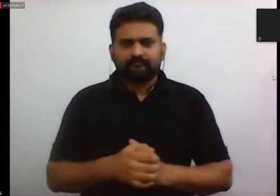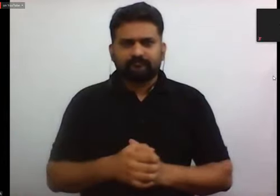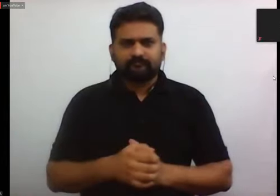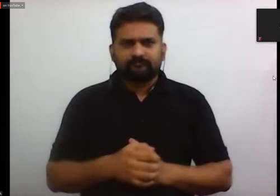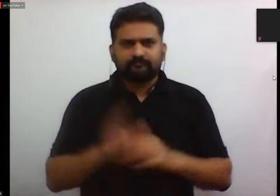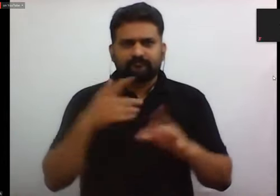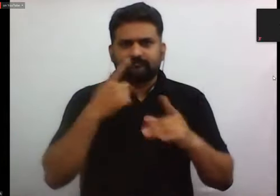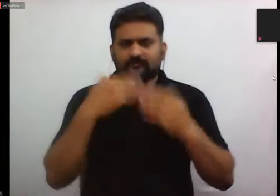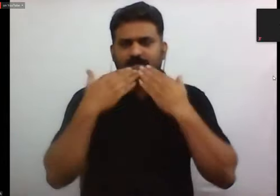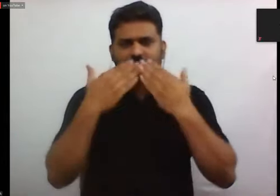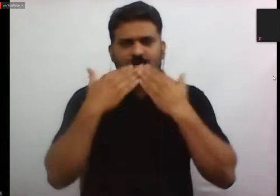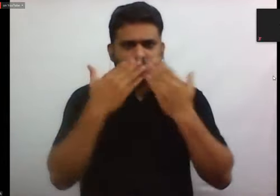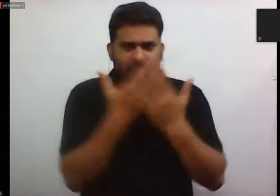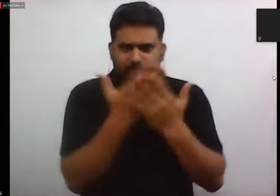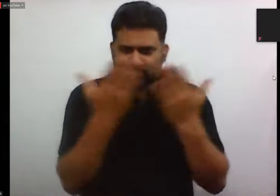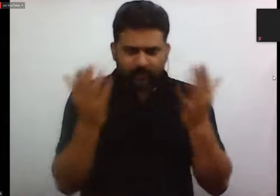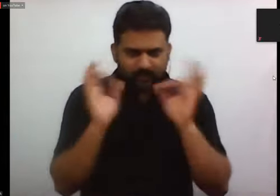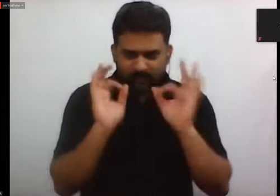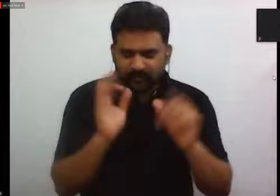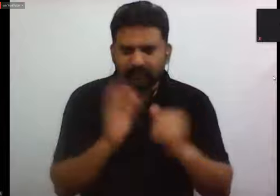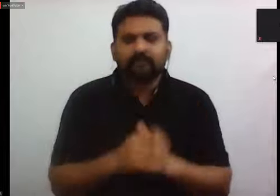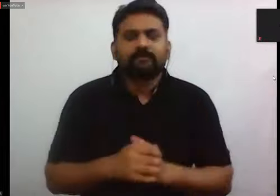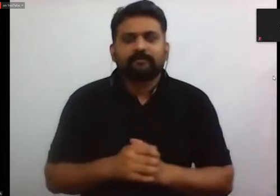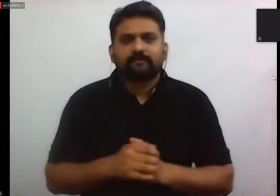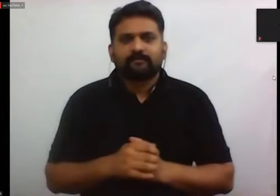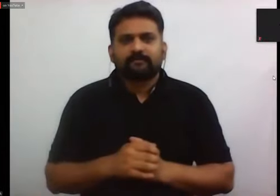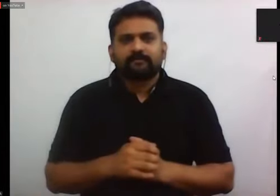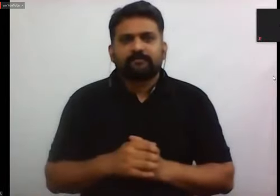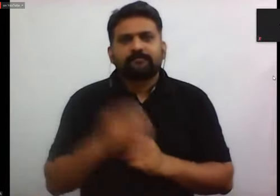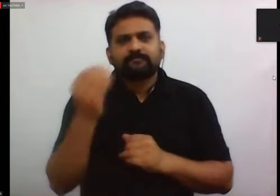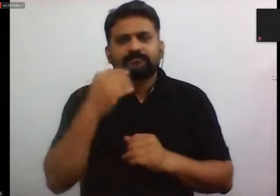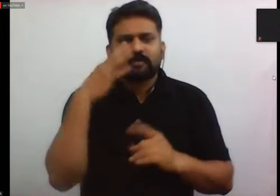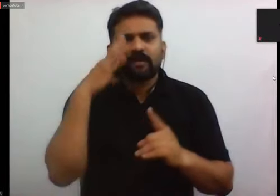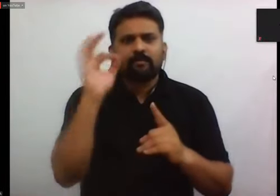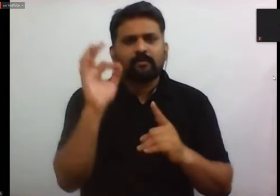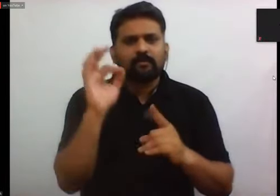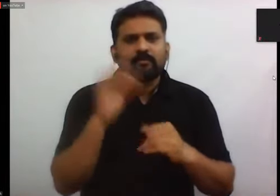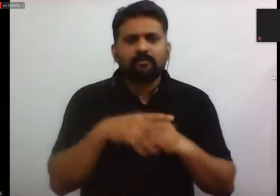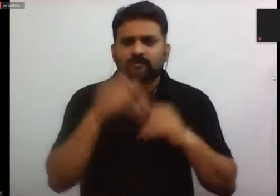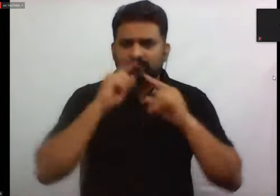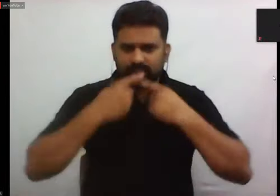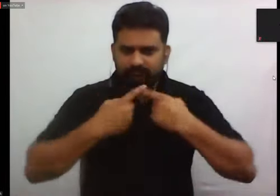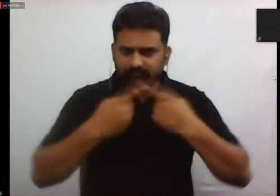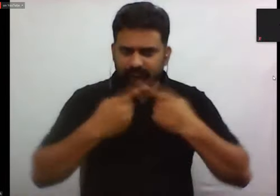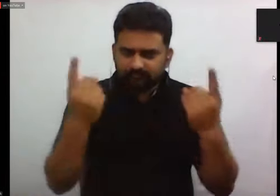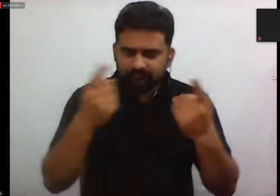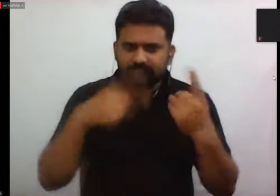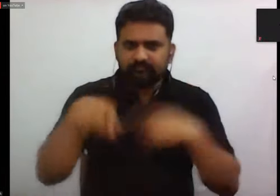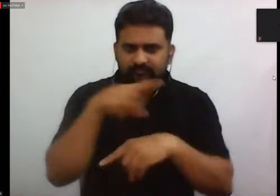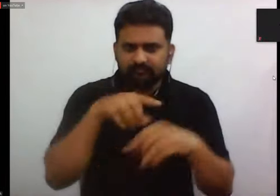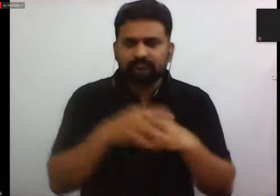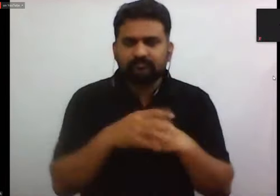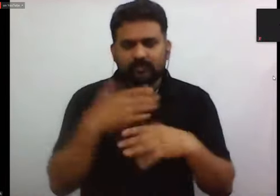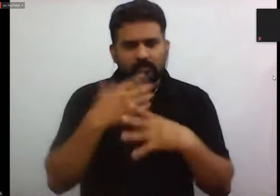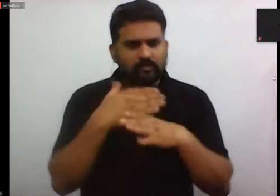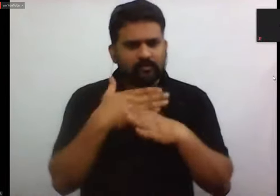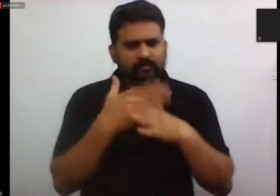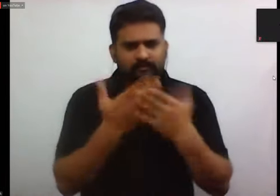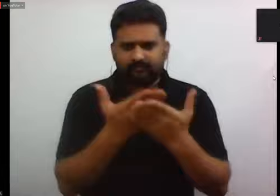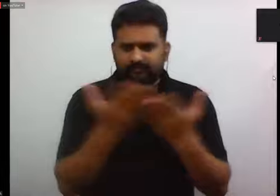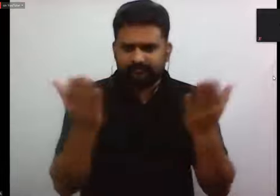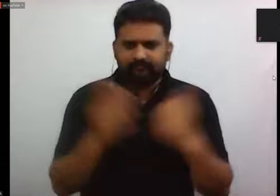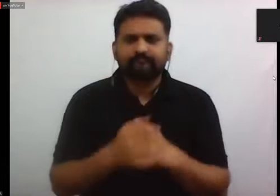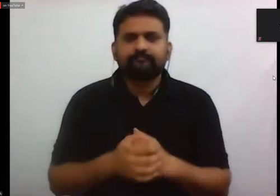सबको थैंक यू बोल दिया है, और कुछ इंपॉर्टेंट अनाउंसमेंट मैं शेयर करना चाहता हूँ।